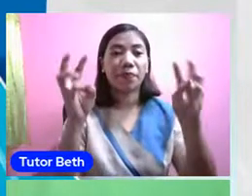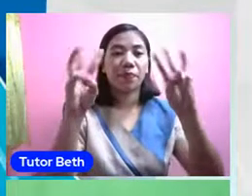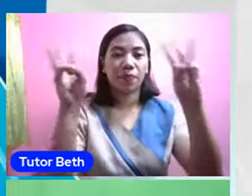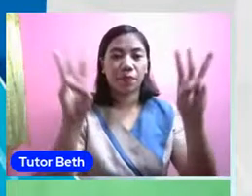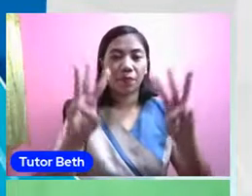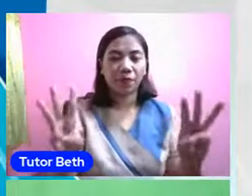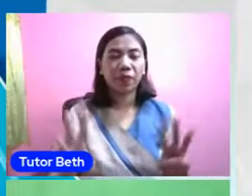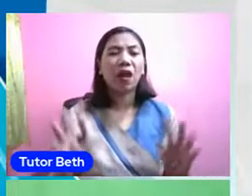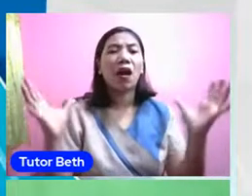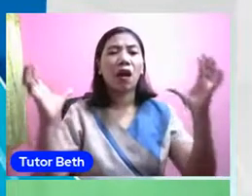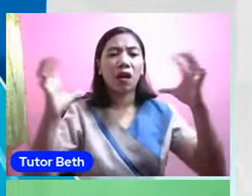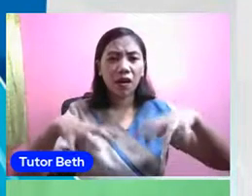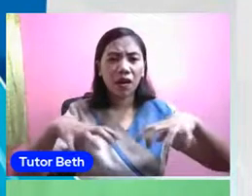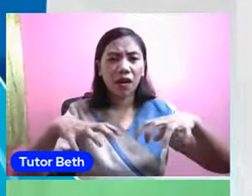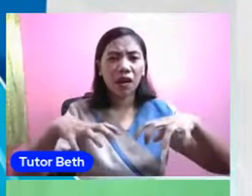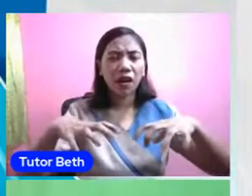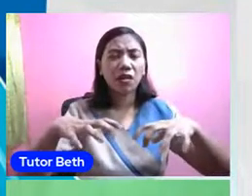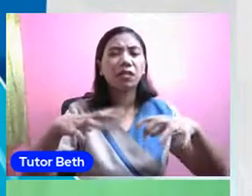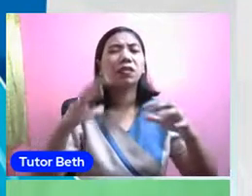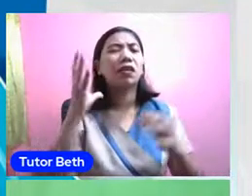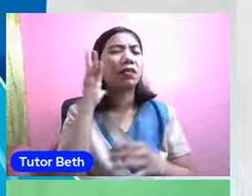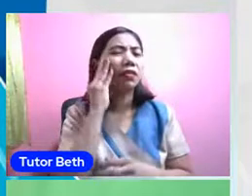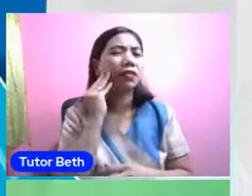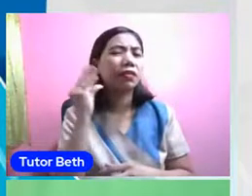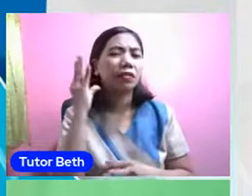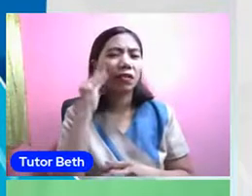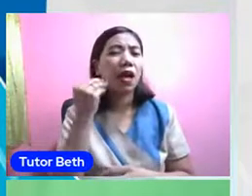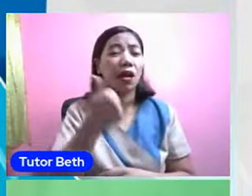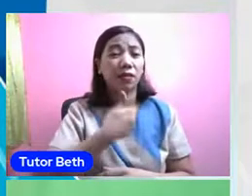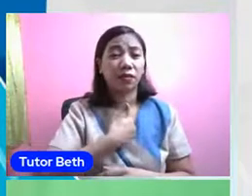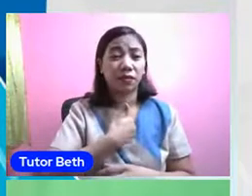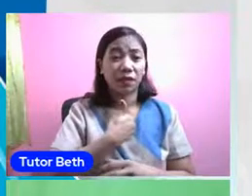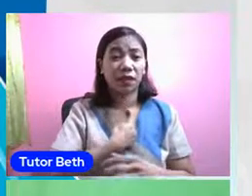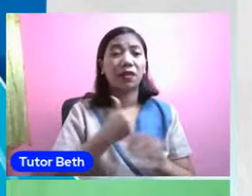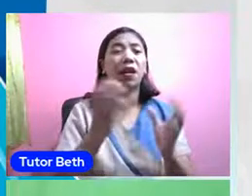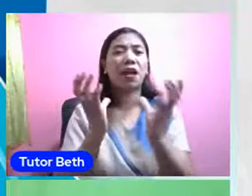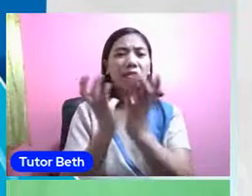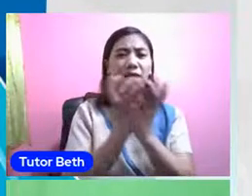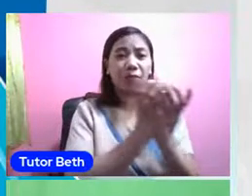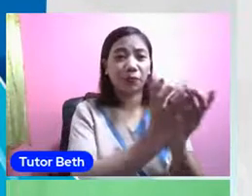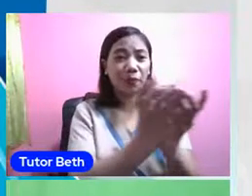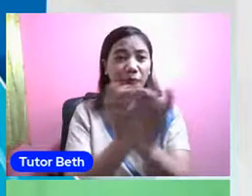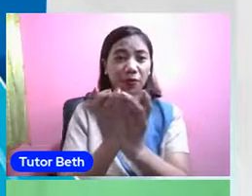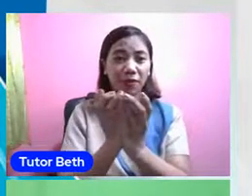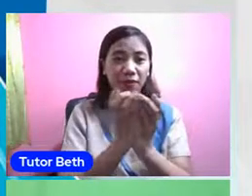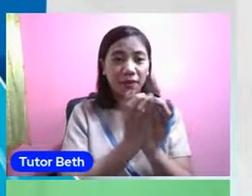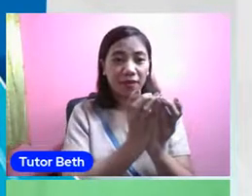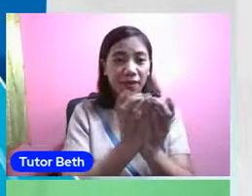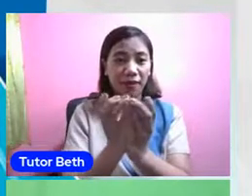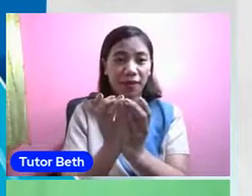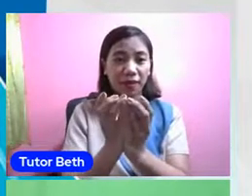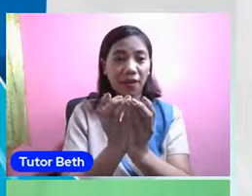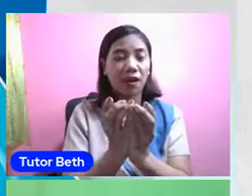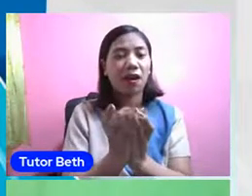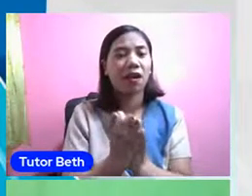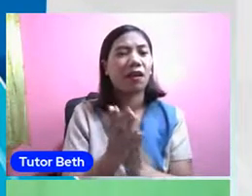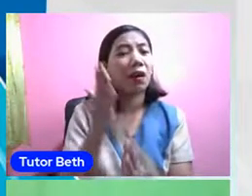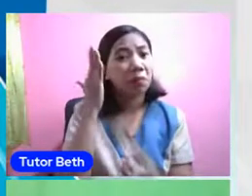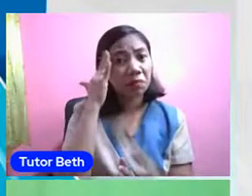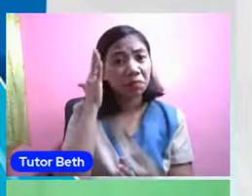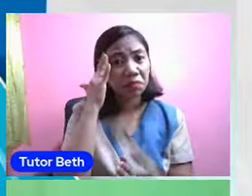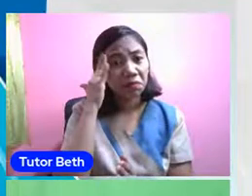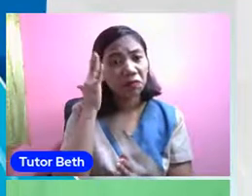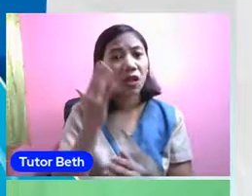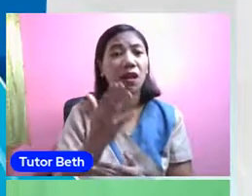kalamidad na nararanasan mo sa iyong sariling komunidad. So, dapat nalalaman mo o